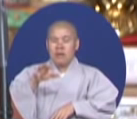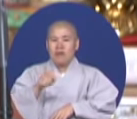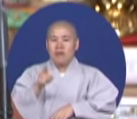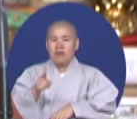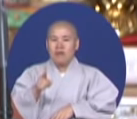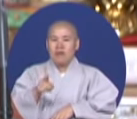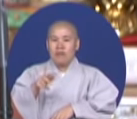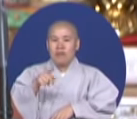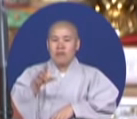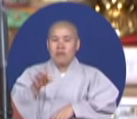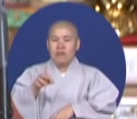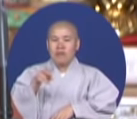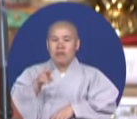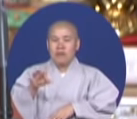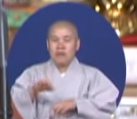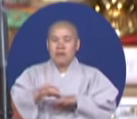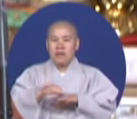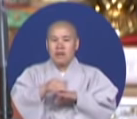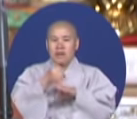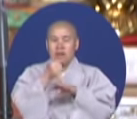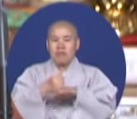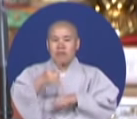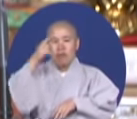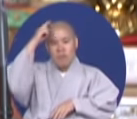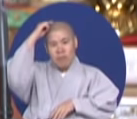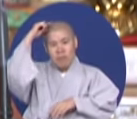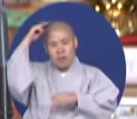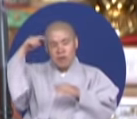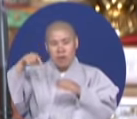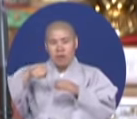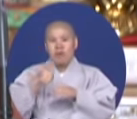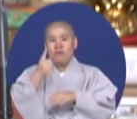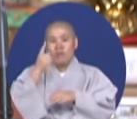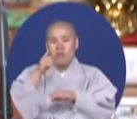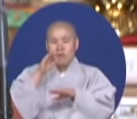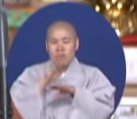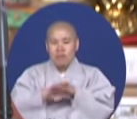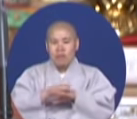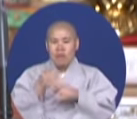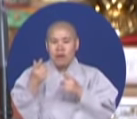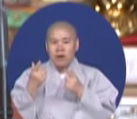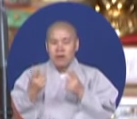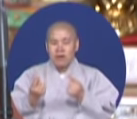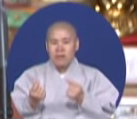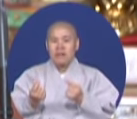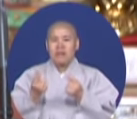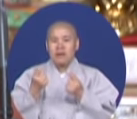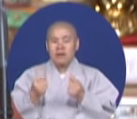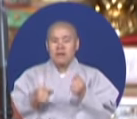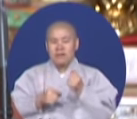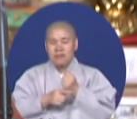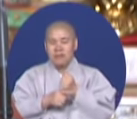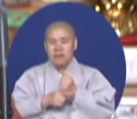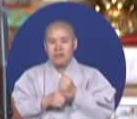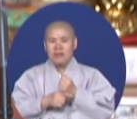임금의 정상 위에 딱 안치해 놓은 것 같다. 이게 옆이 계명주 치지어 정상 이렇게